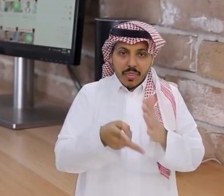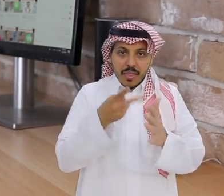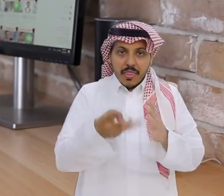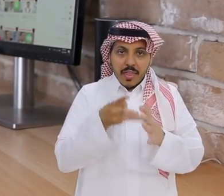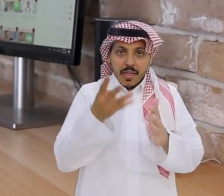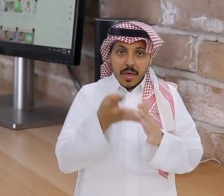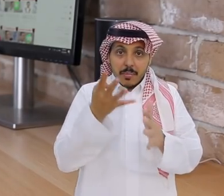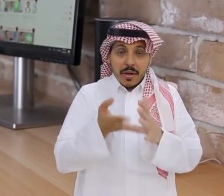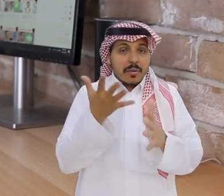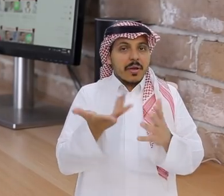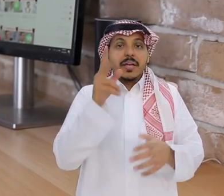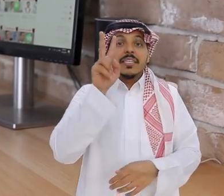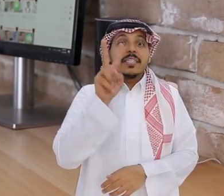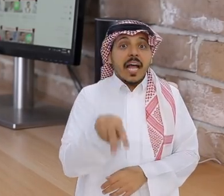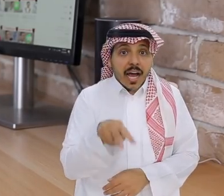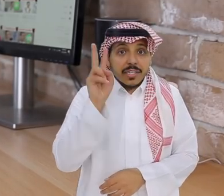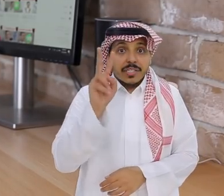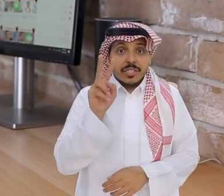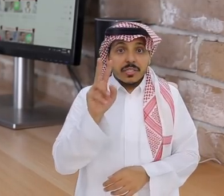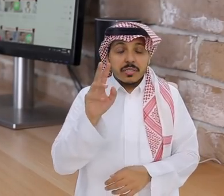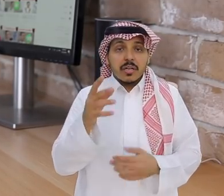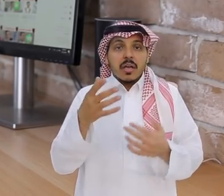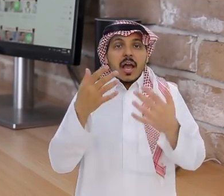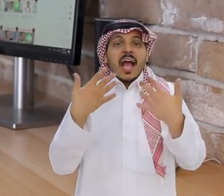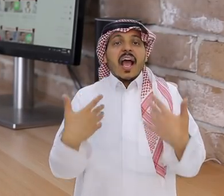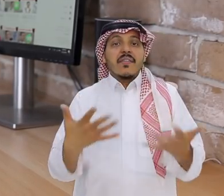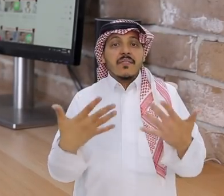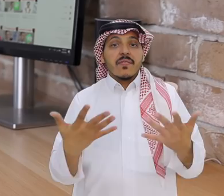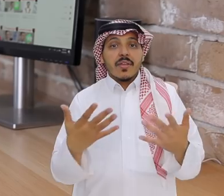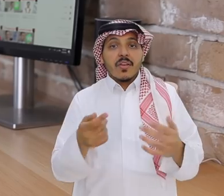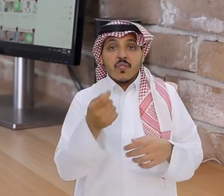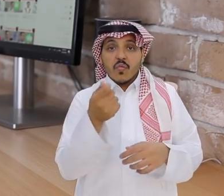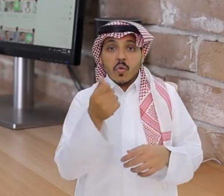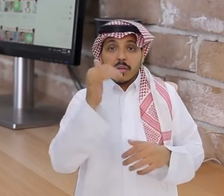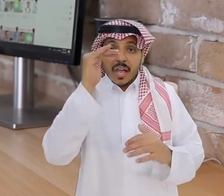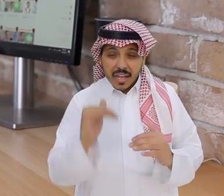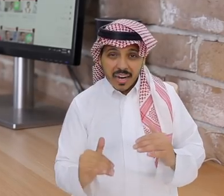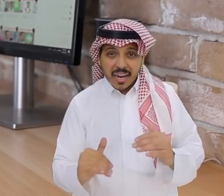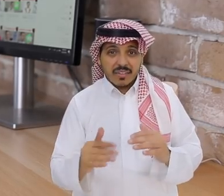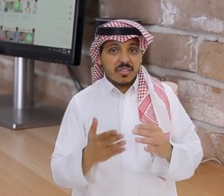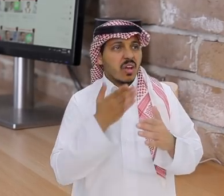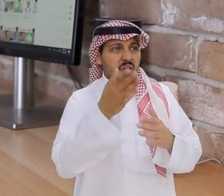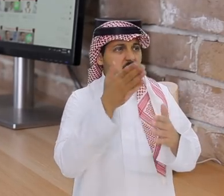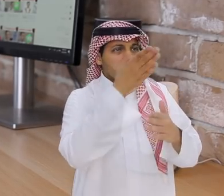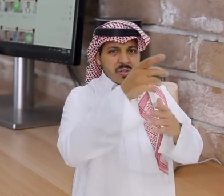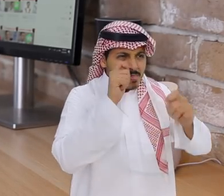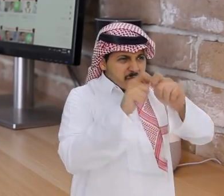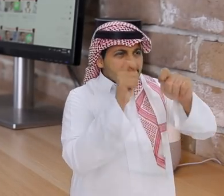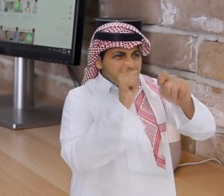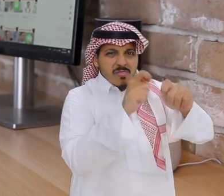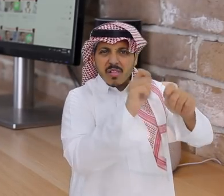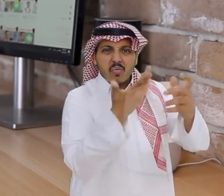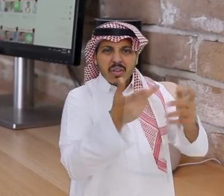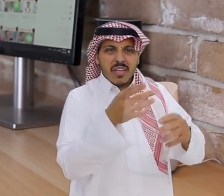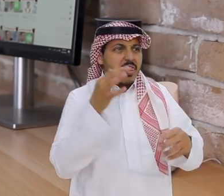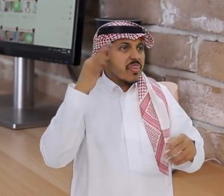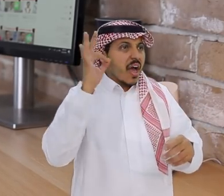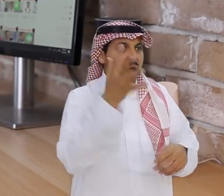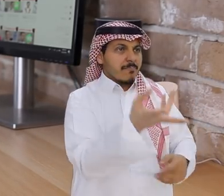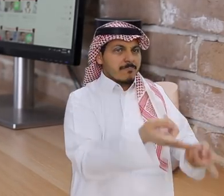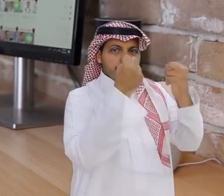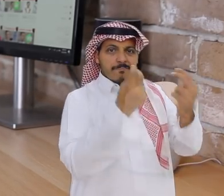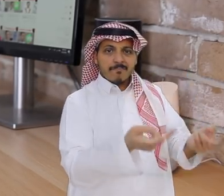وتجيب القطع الصغيرة والأشياء وتسوي ريسايكلينج ذكي لها أرخص ب 13 مرة من إنك تبحث في المناجم. أول